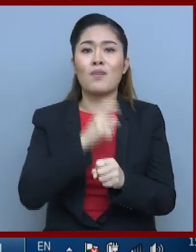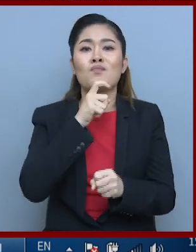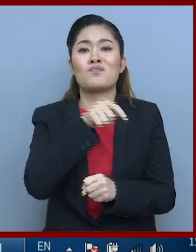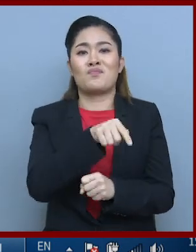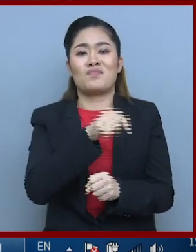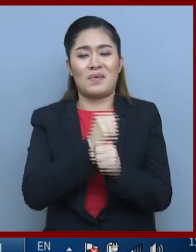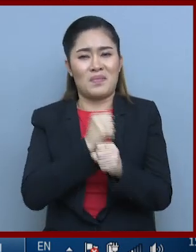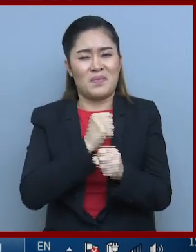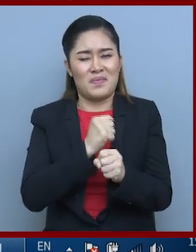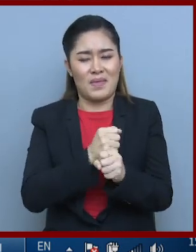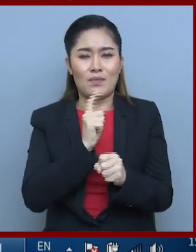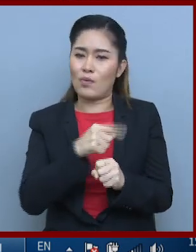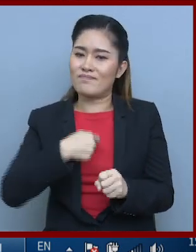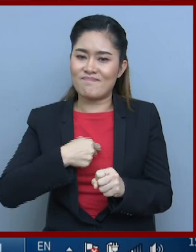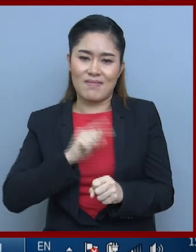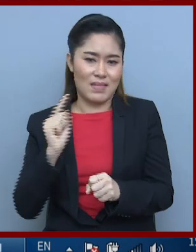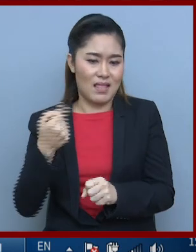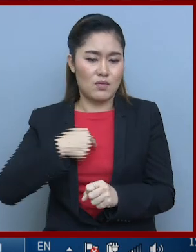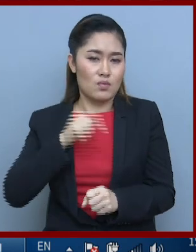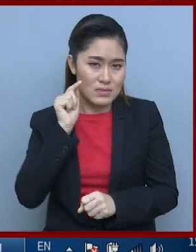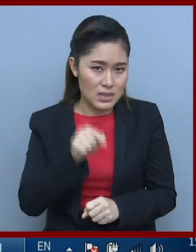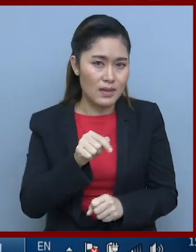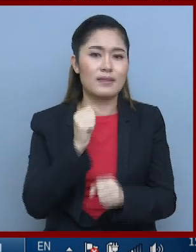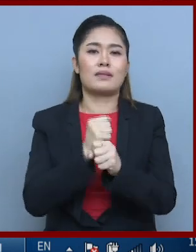นะเพราะงั้นเราต้องจัดการซะก่อน